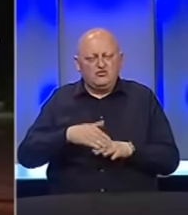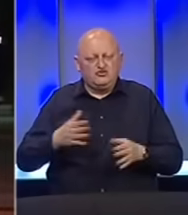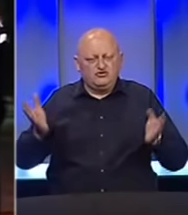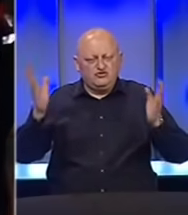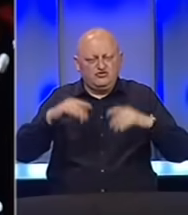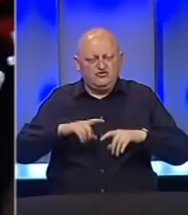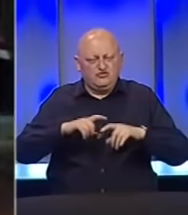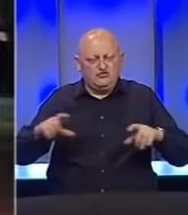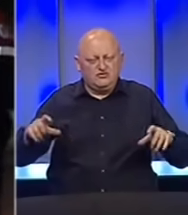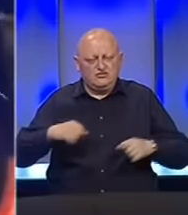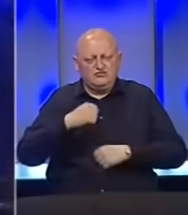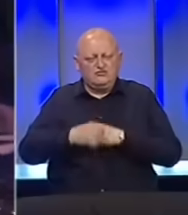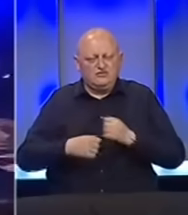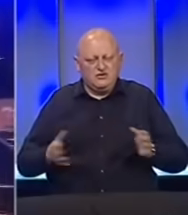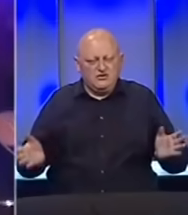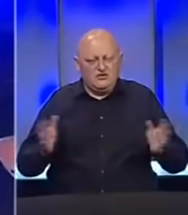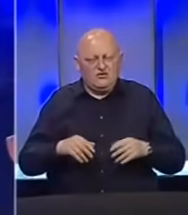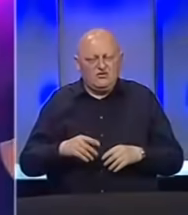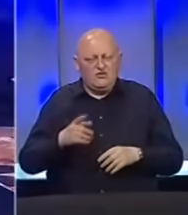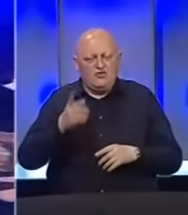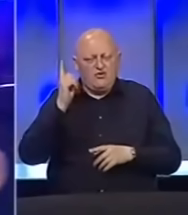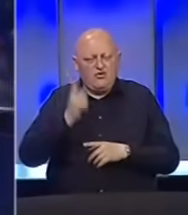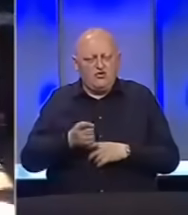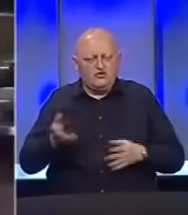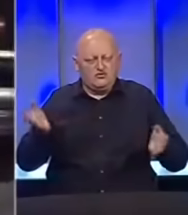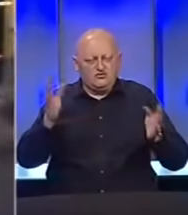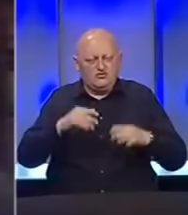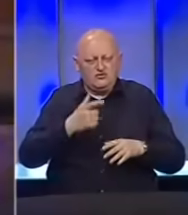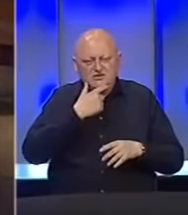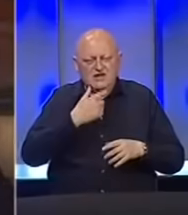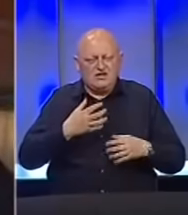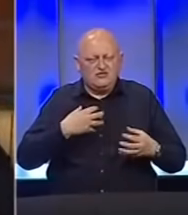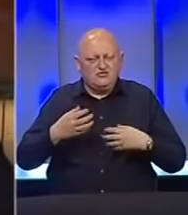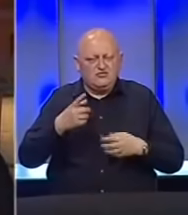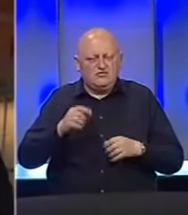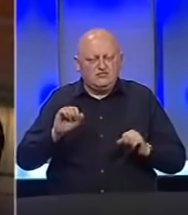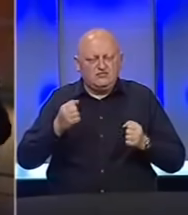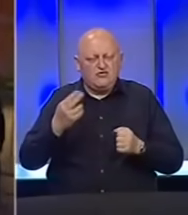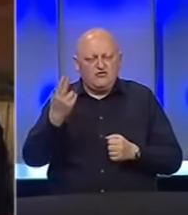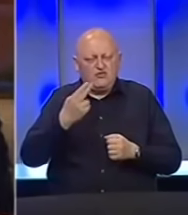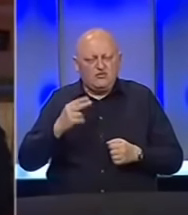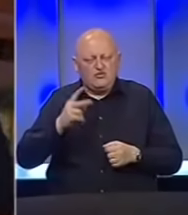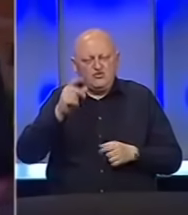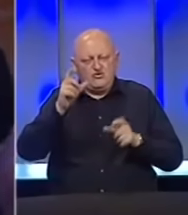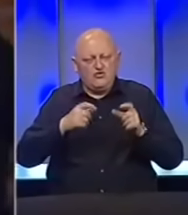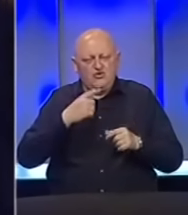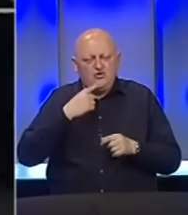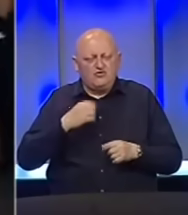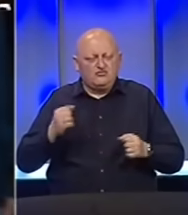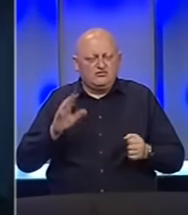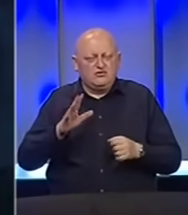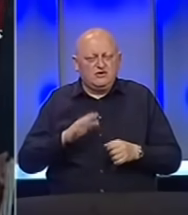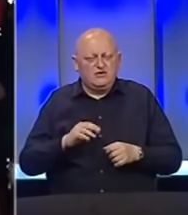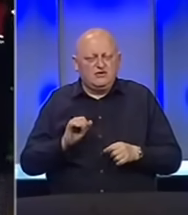rušenje zgrade teškom mehanizacijom. Odluci vlade da sruši staro pozorište usprotivili su se umjetnici i drugi ljudi koji se zalažu za